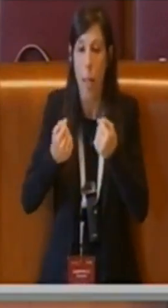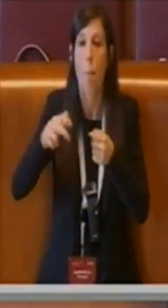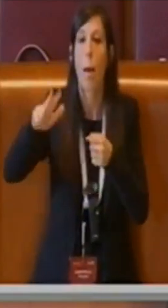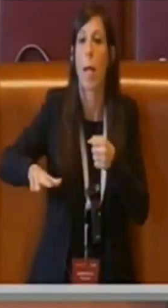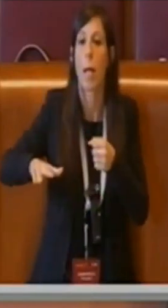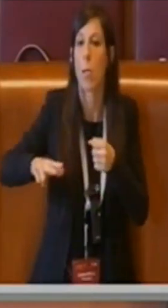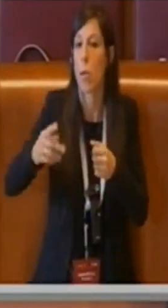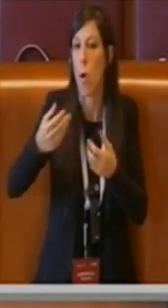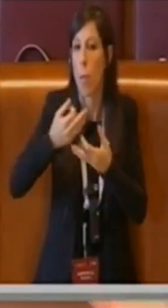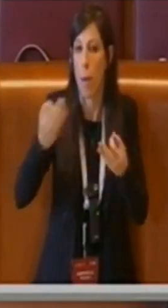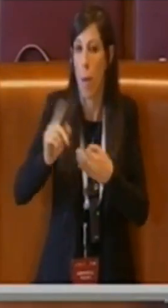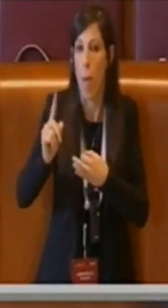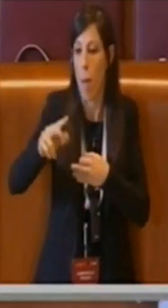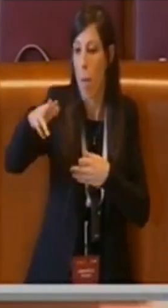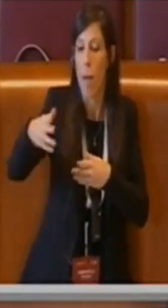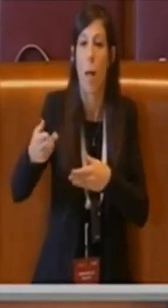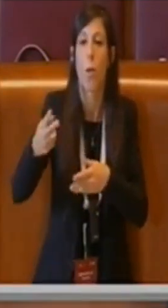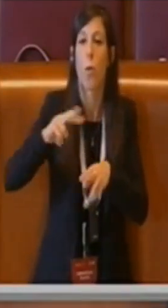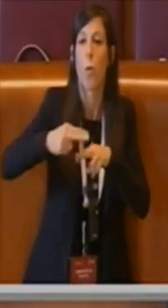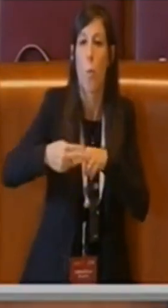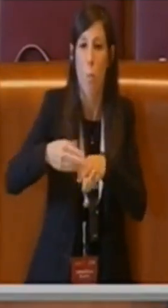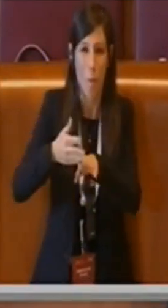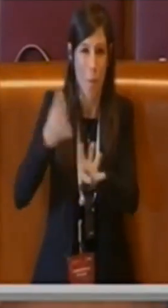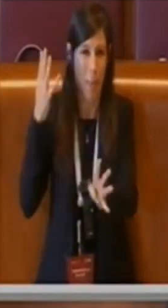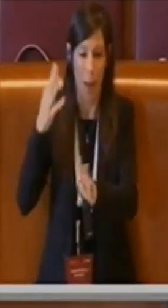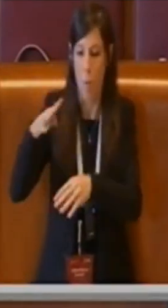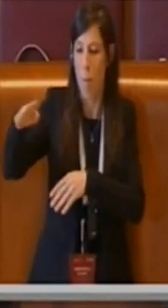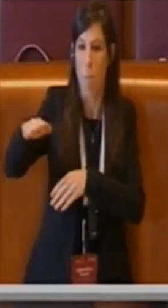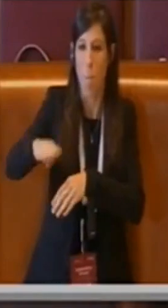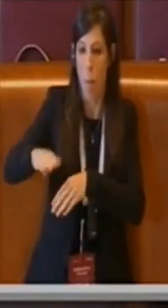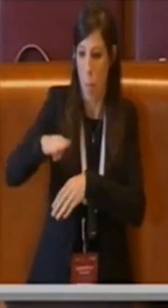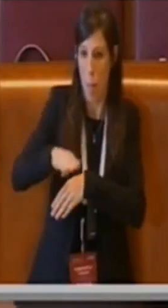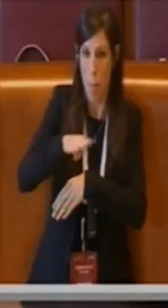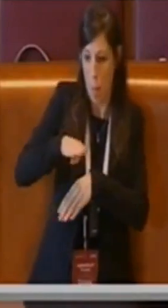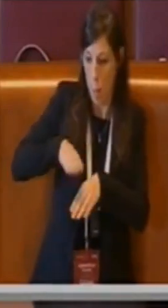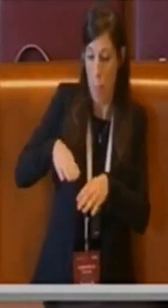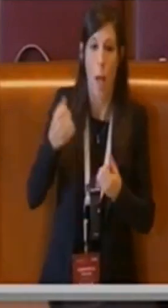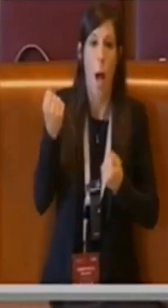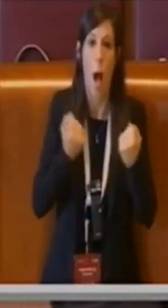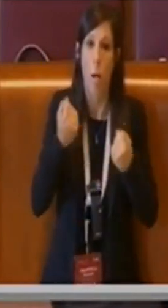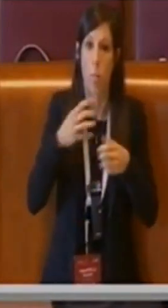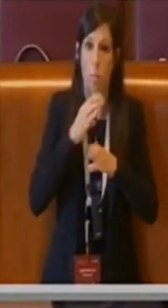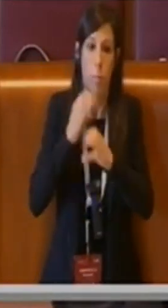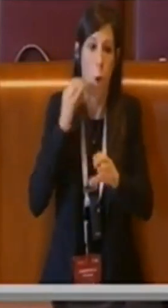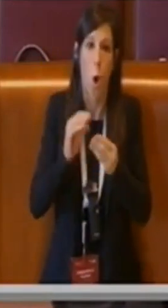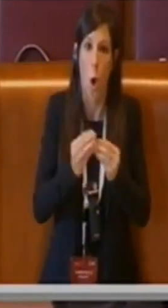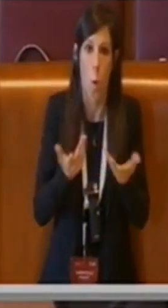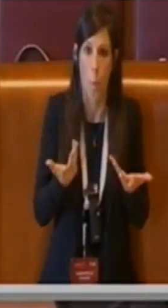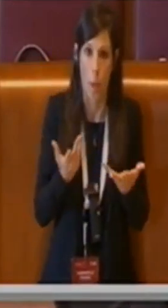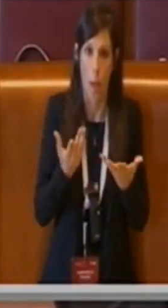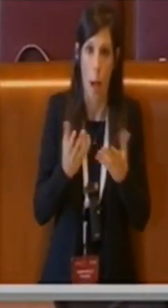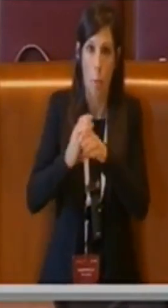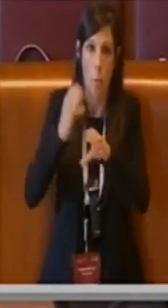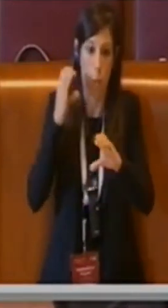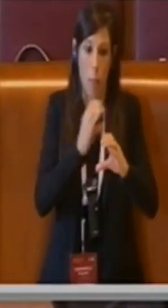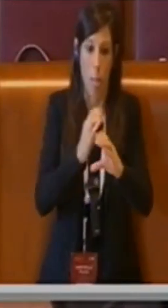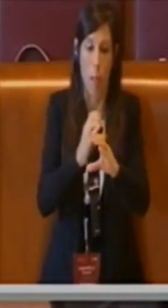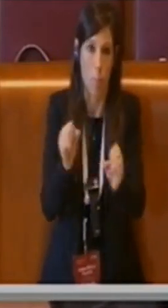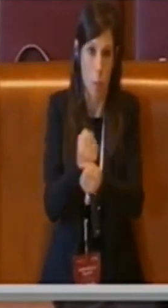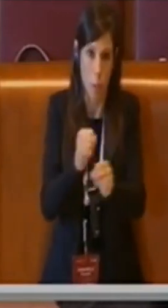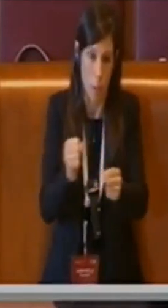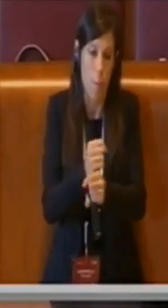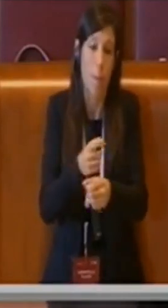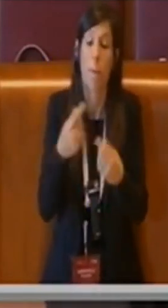autobus, molti dei ritardi, spesso delle inefficienze che viviamo sono dovuti proprio a questo motivo, alla mancanza di infrastrutture di questa città.